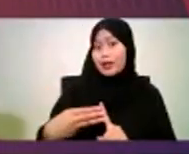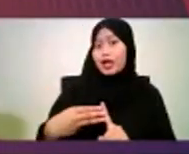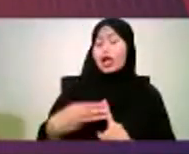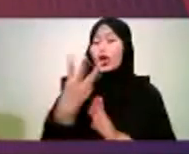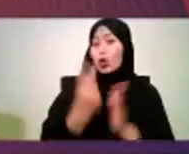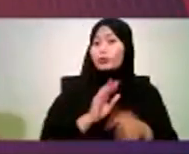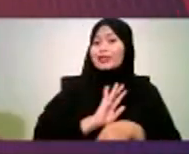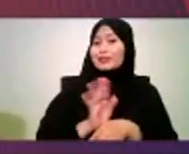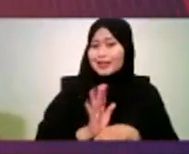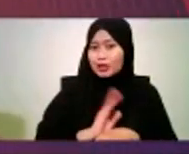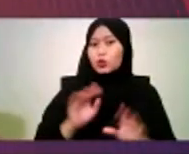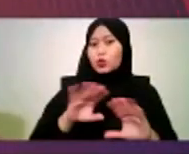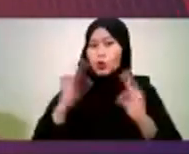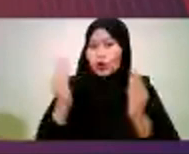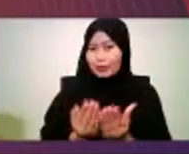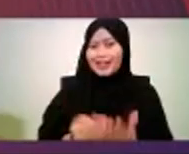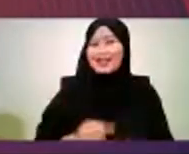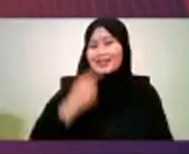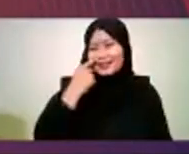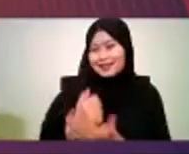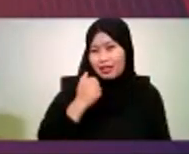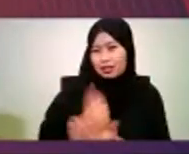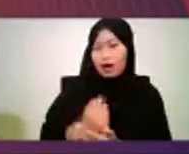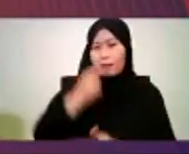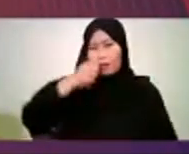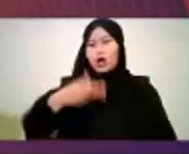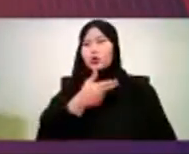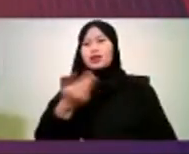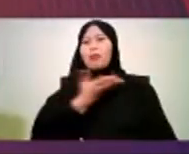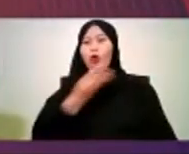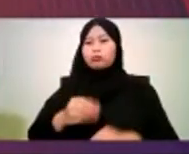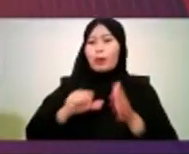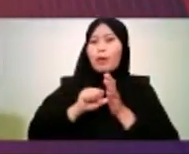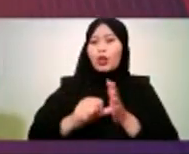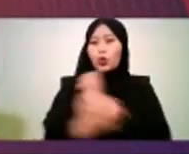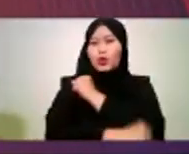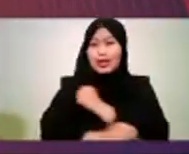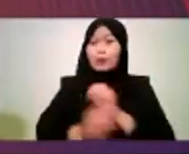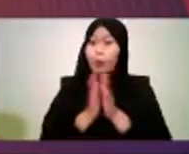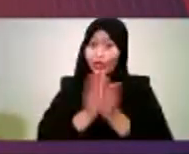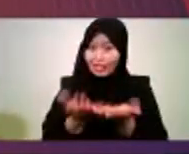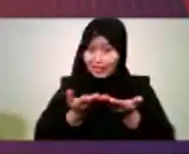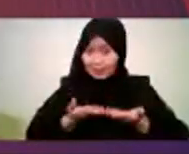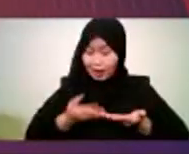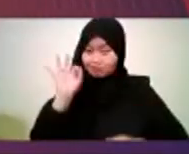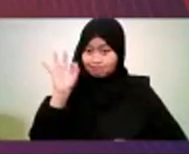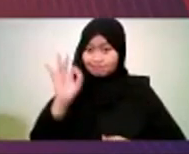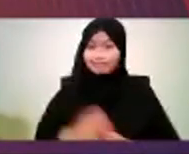sebagai wujud nyata dedikasi kami untuk negeri Mohon diterima Vatikan II